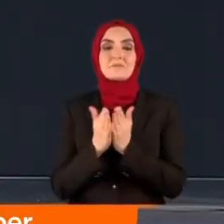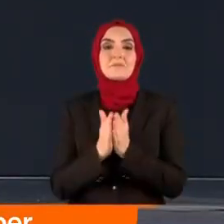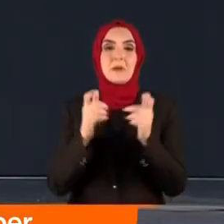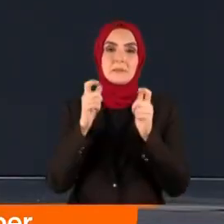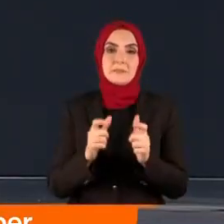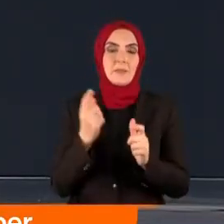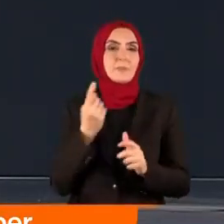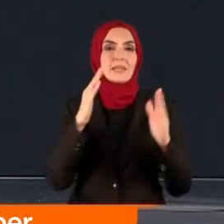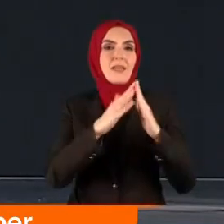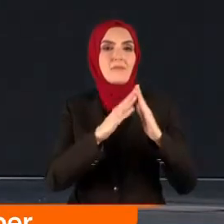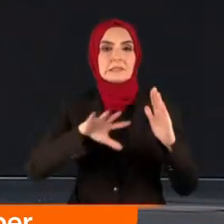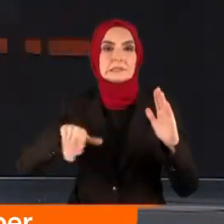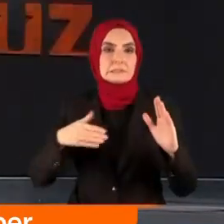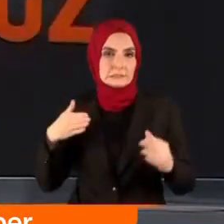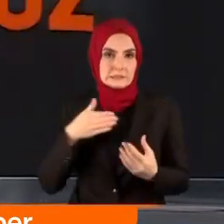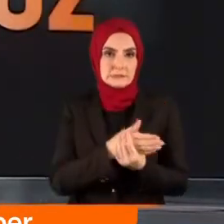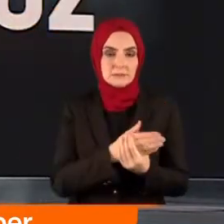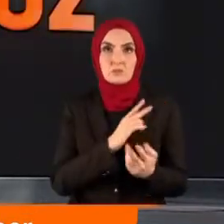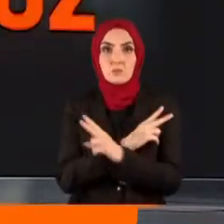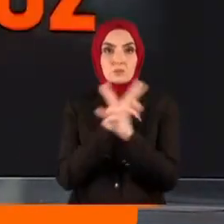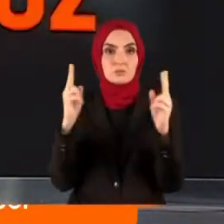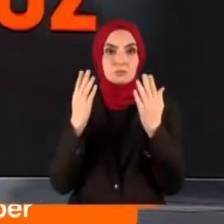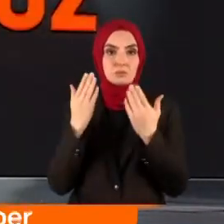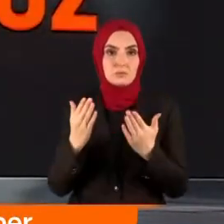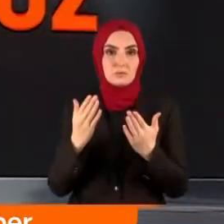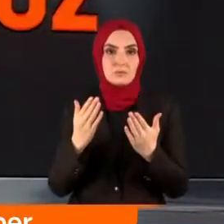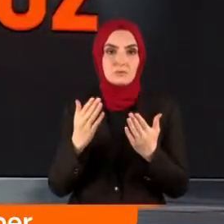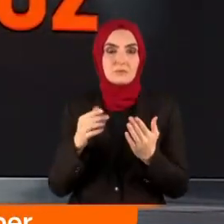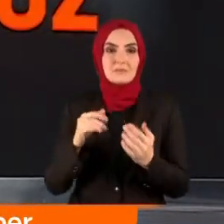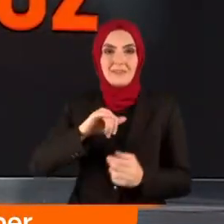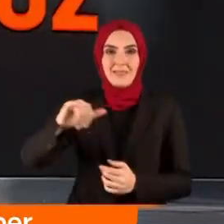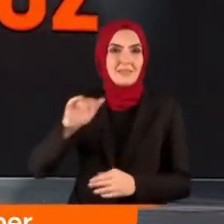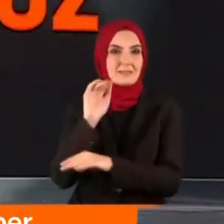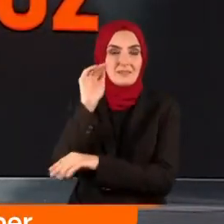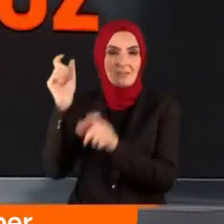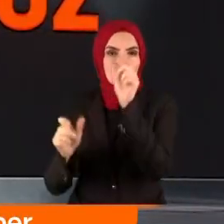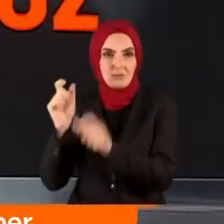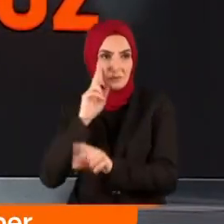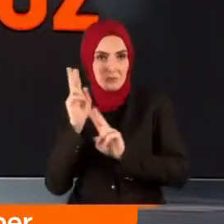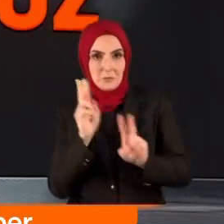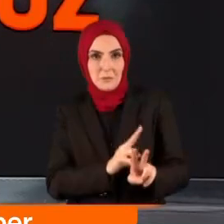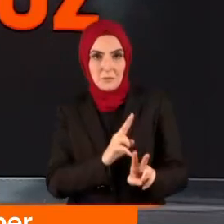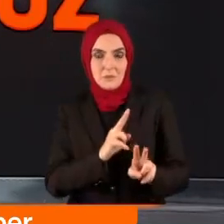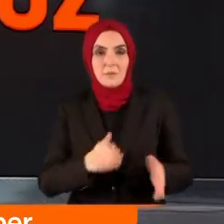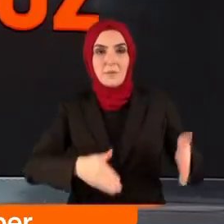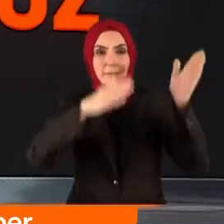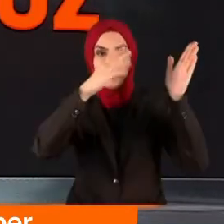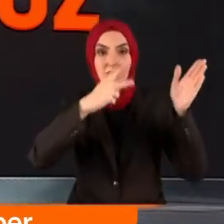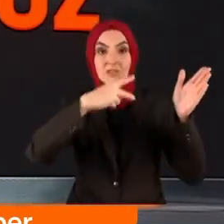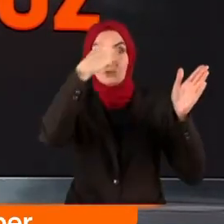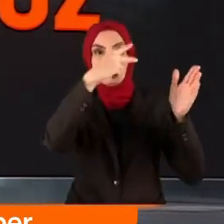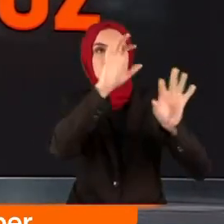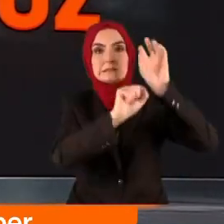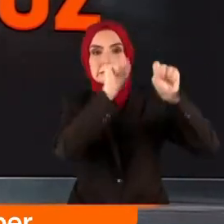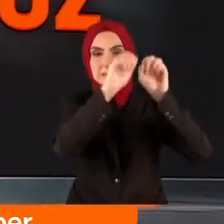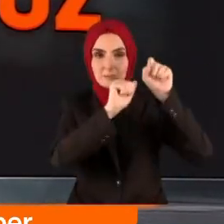Mersin'de bir eve hırsız girdi, hem de güpegündüz. Mahallenin gözü önünde binanın ikinci katına tırmandı, açık olan pencereden içeri